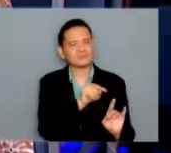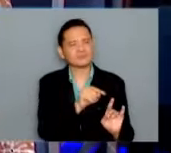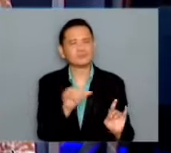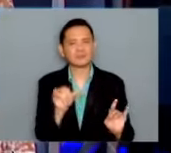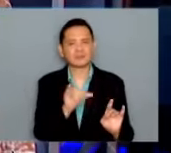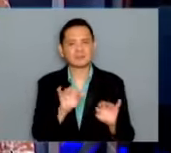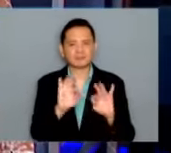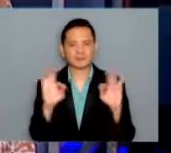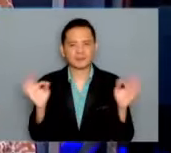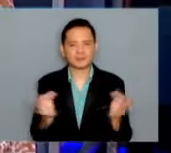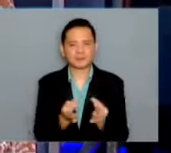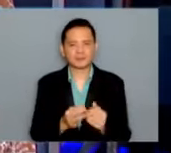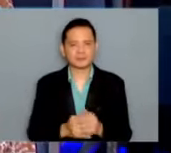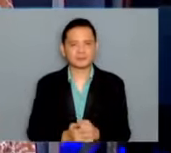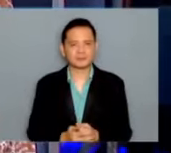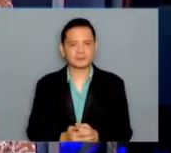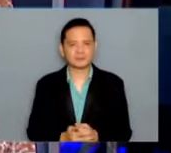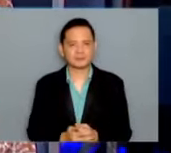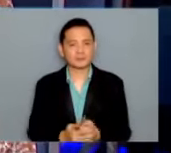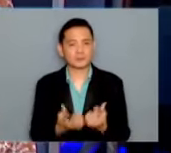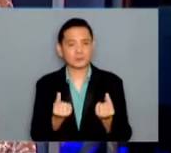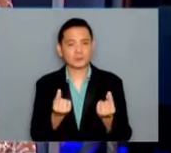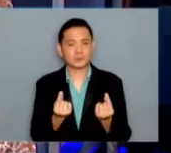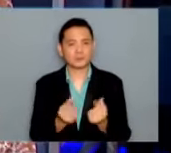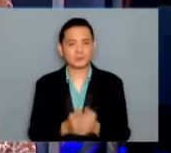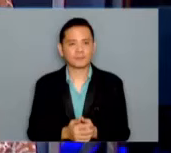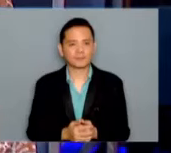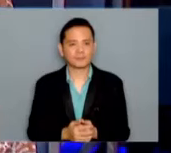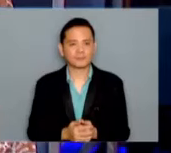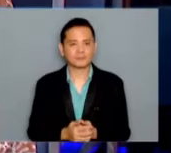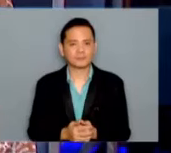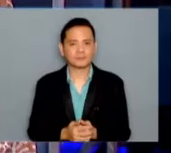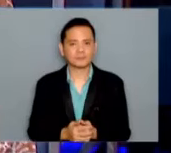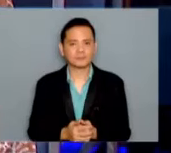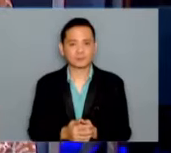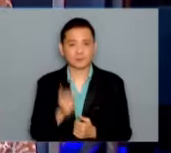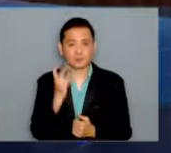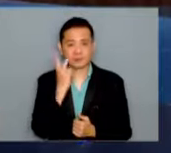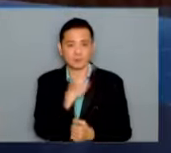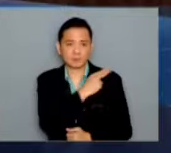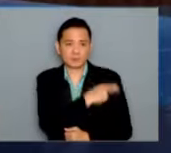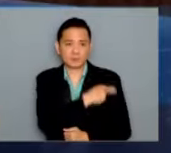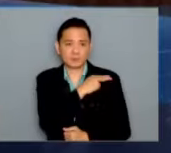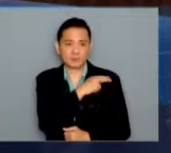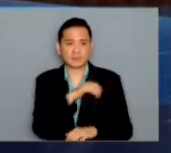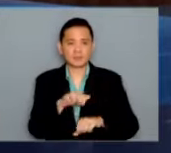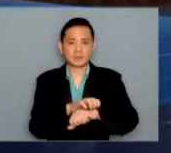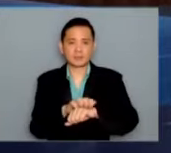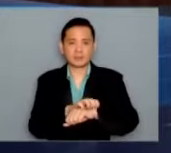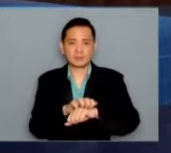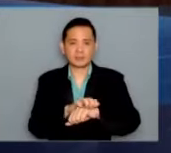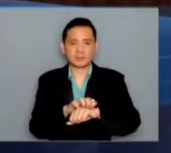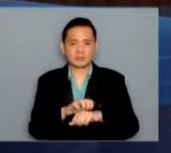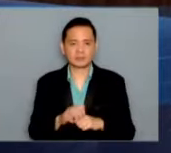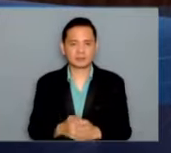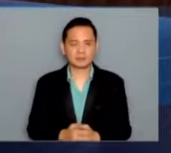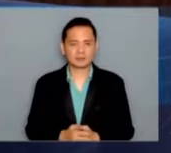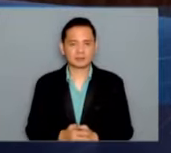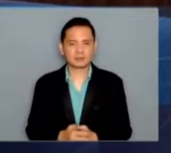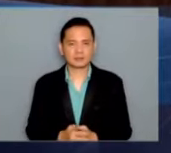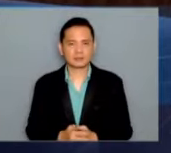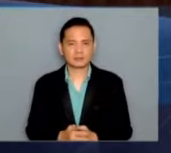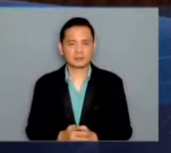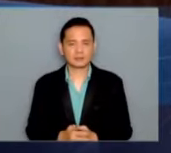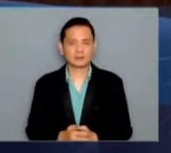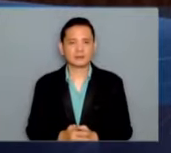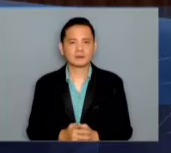Yan. So, ano pong ginawa niyo? Yeah, nakakita kami ng isang hospital sa Makati and we brought him there. Tapos na-opera